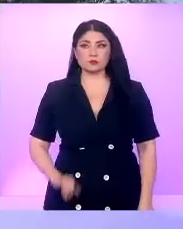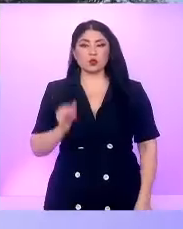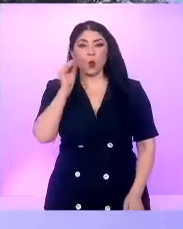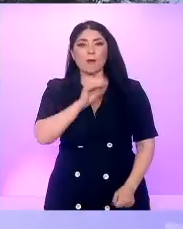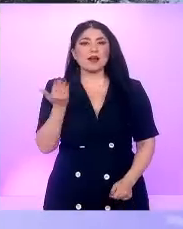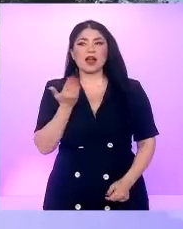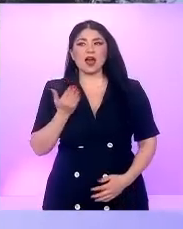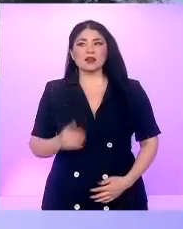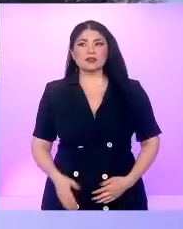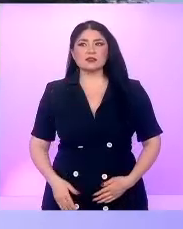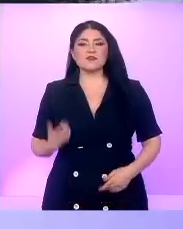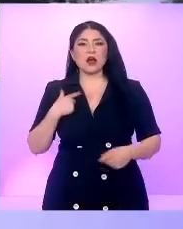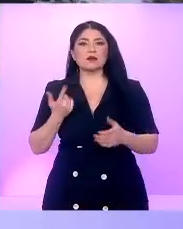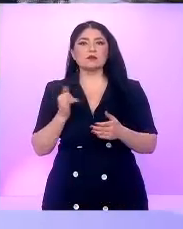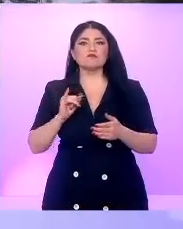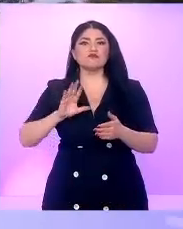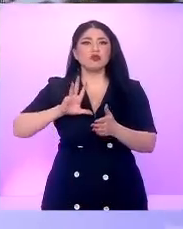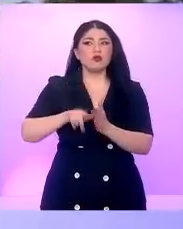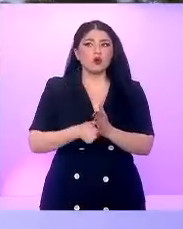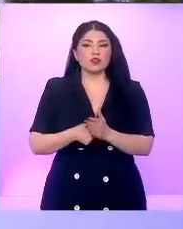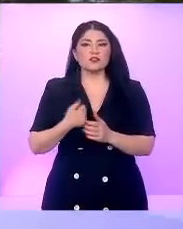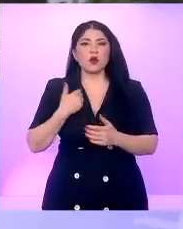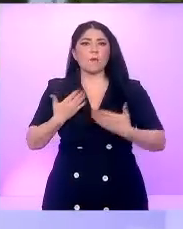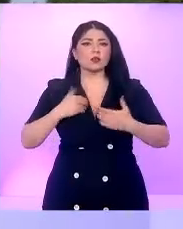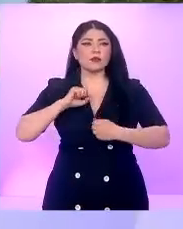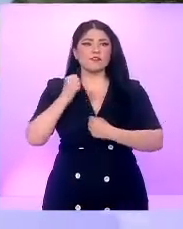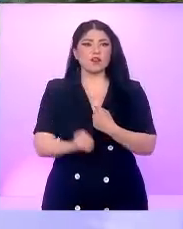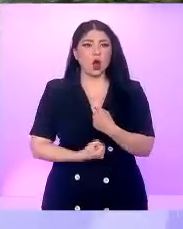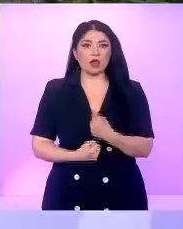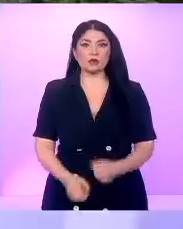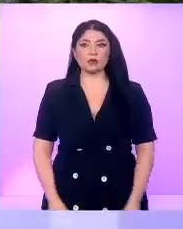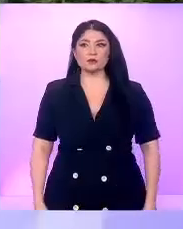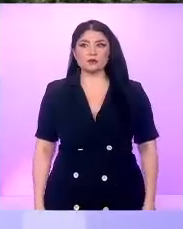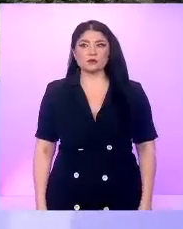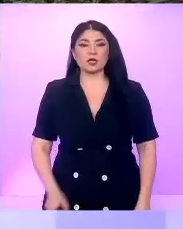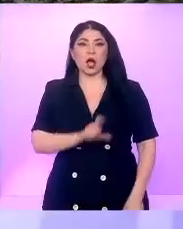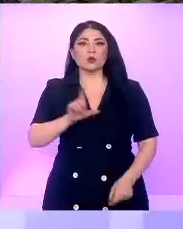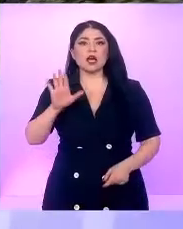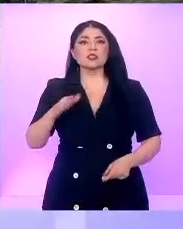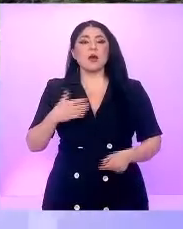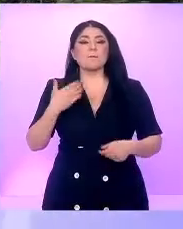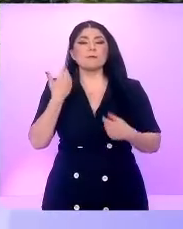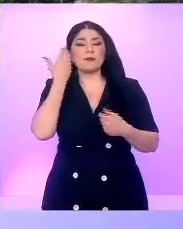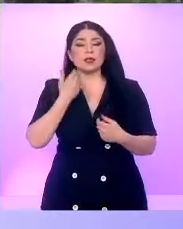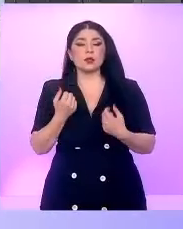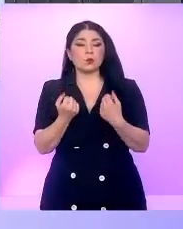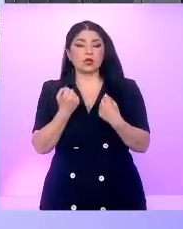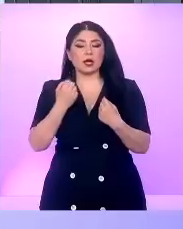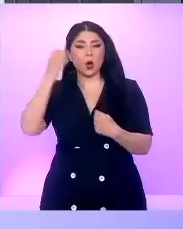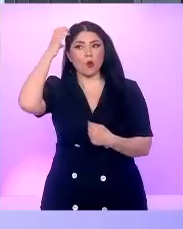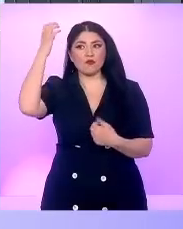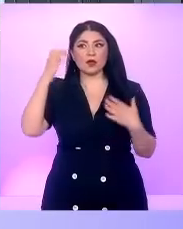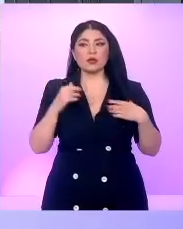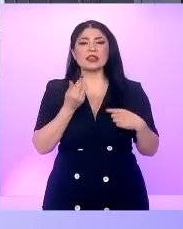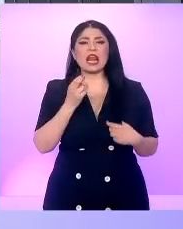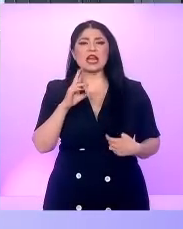să producă spargeri, să producă violențe. Ori asta subminează guvernul. Deci, din punctul meu de vedere, Transnistria